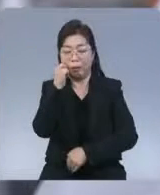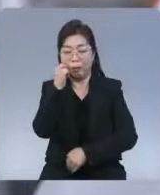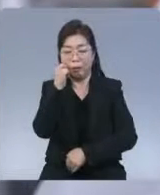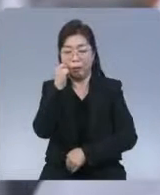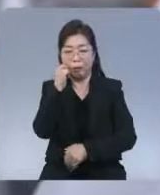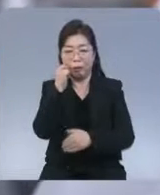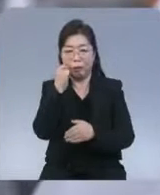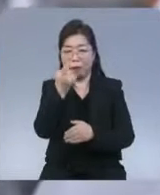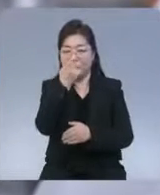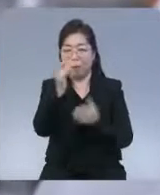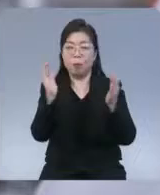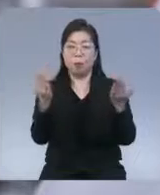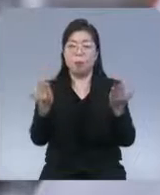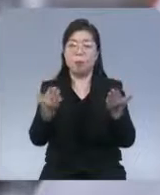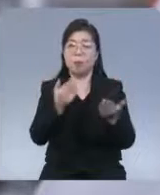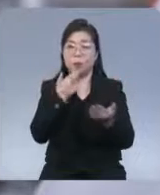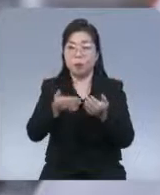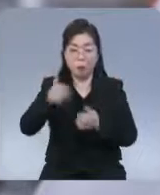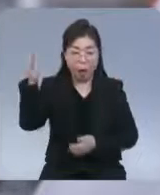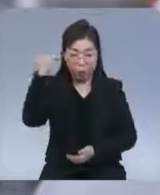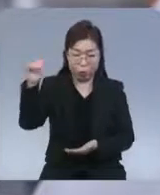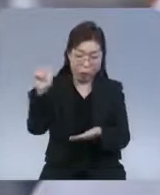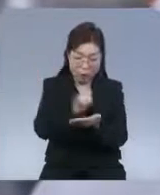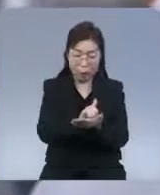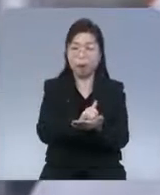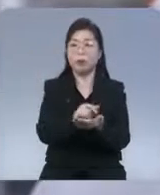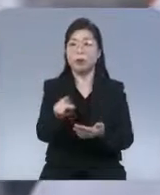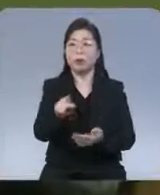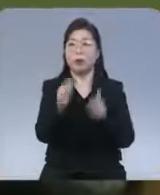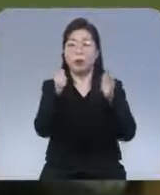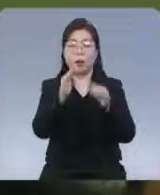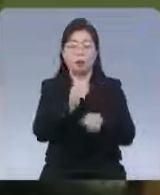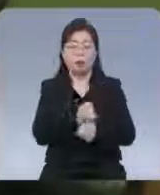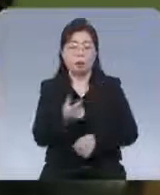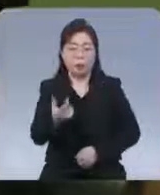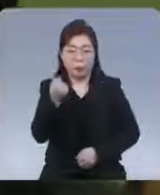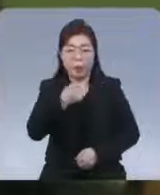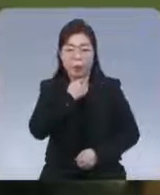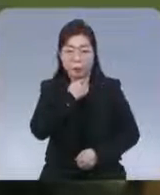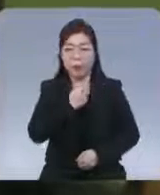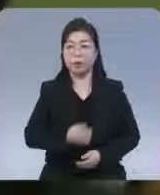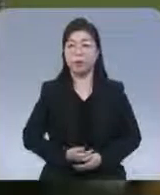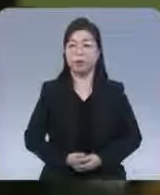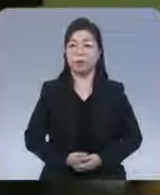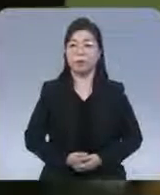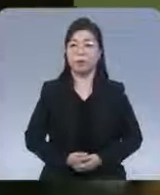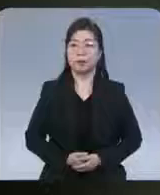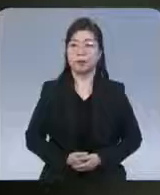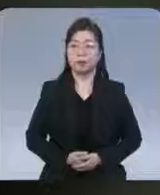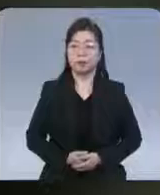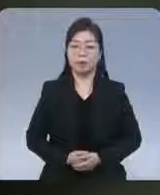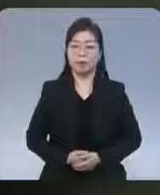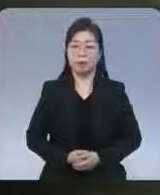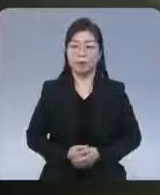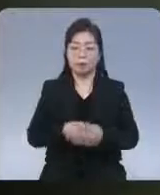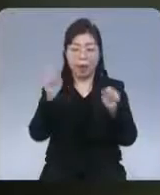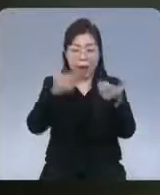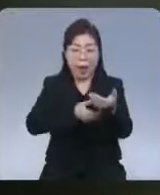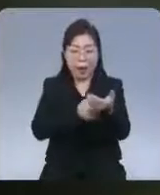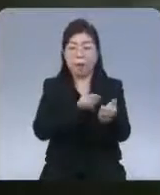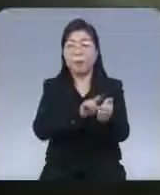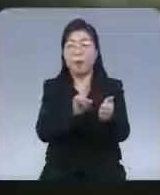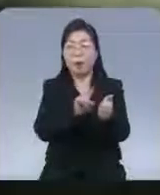diinstruksikan oleh pelatihnya sejak bulan Oktober lalu sebanyak 387 orang warga Afganistan pindah ke